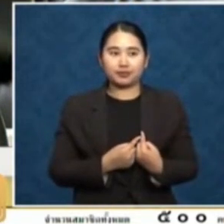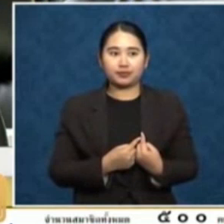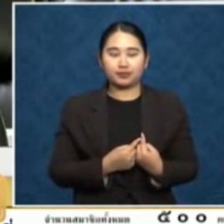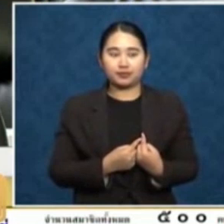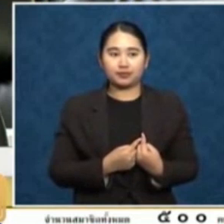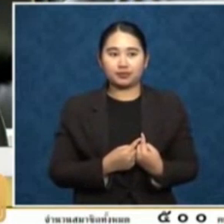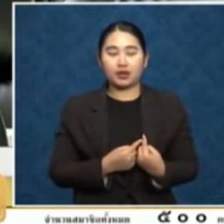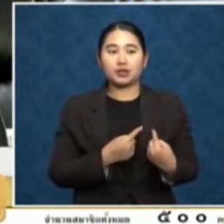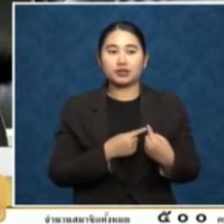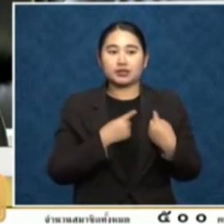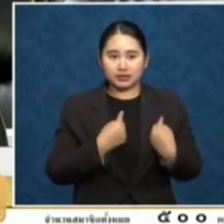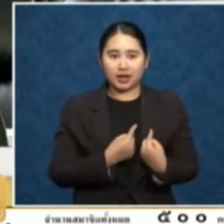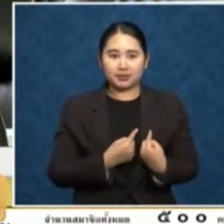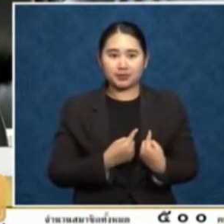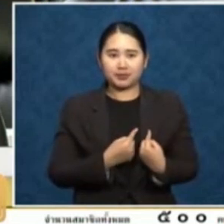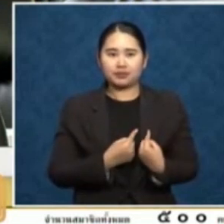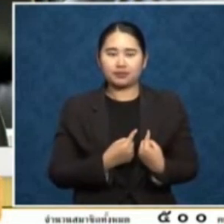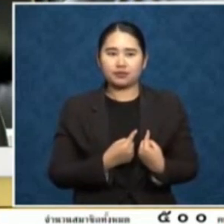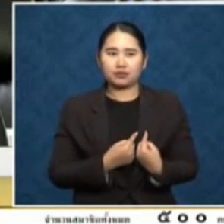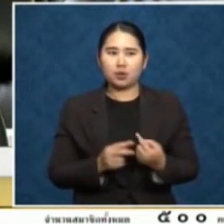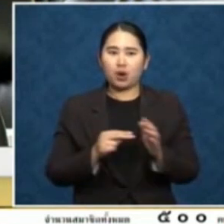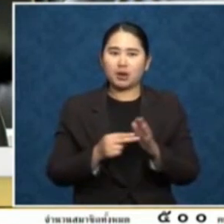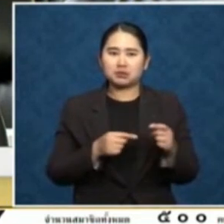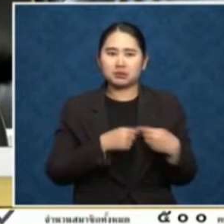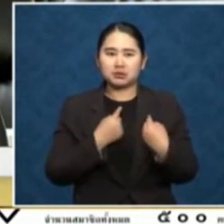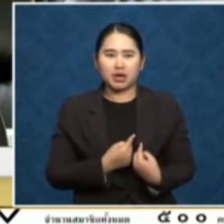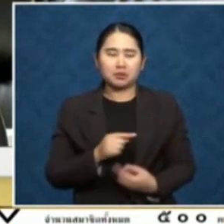ยและสภาพจิตใจของ